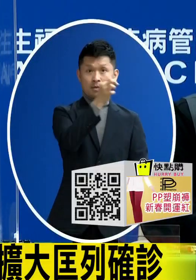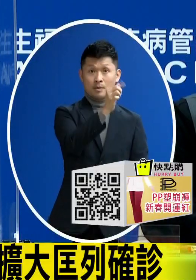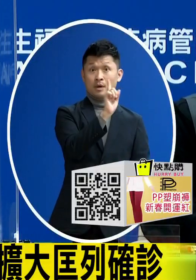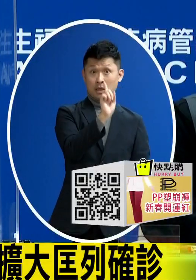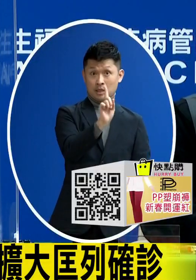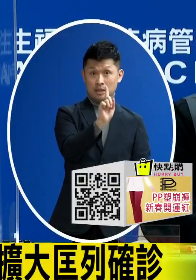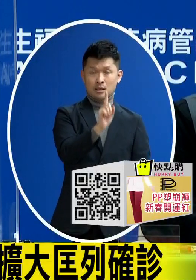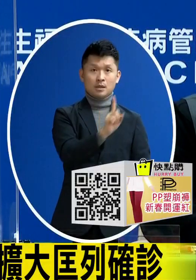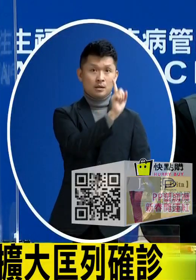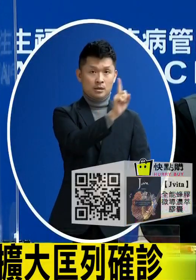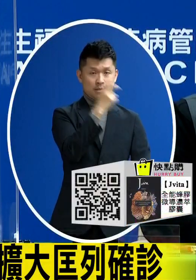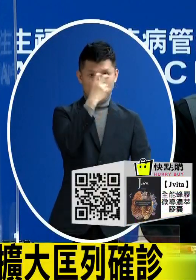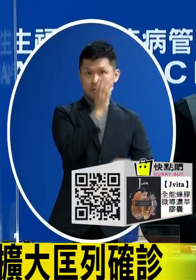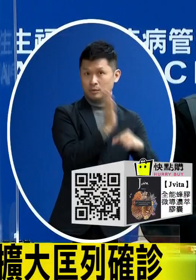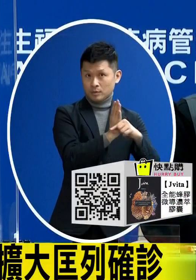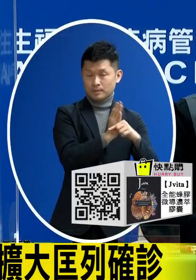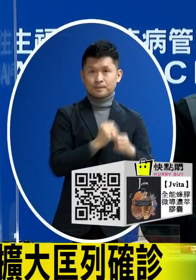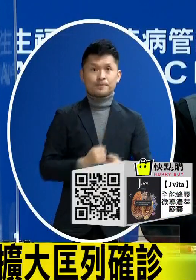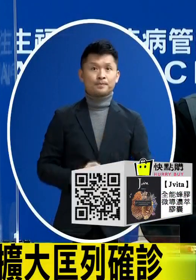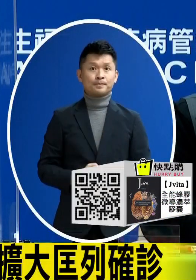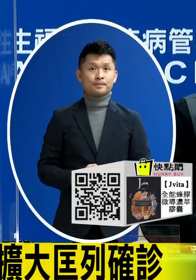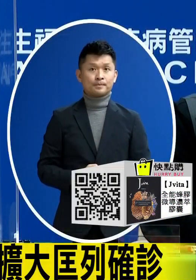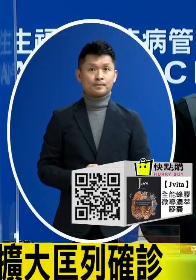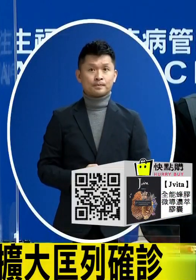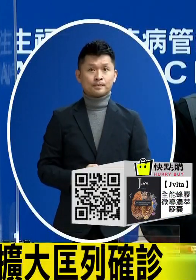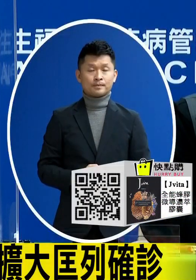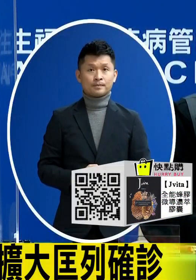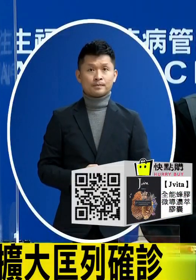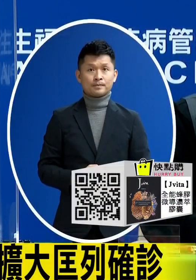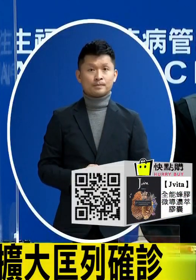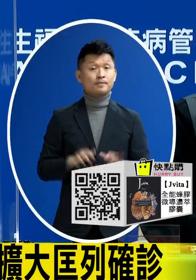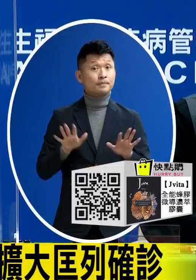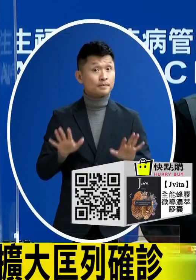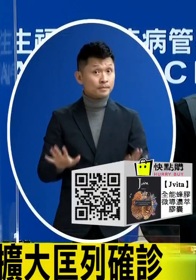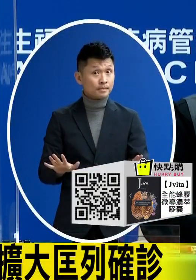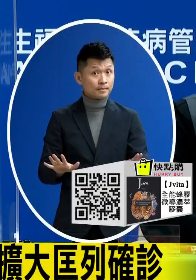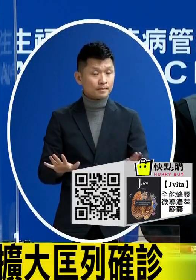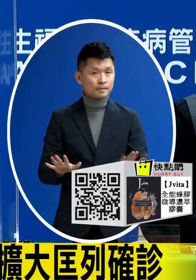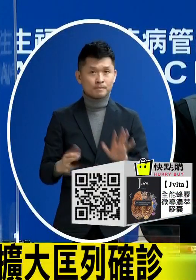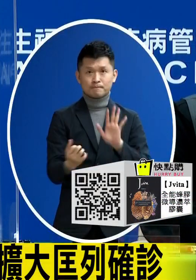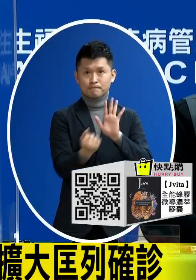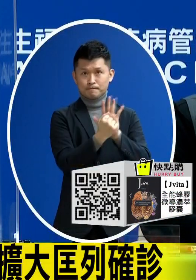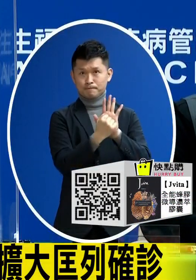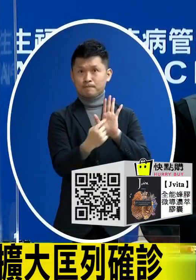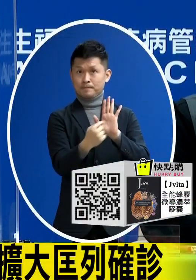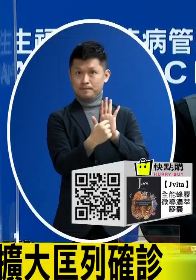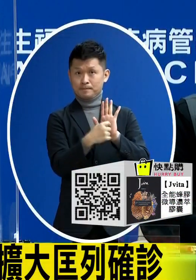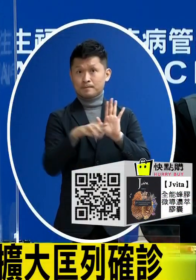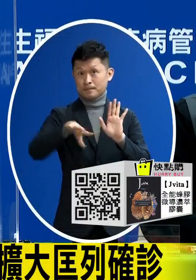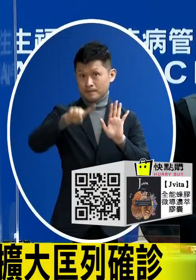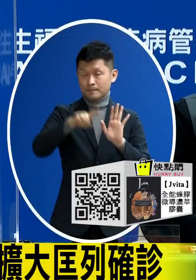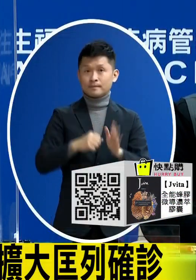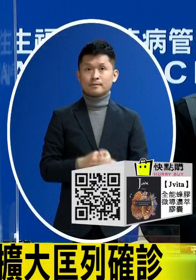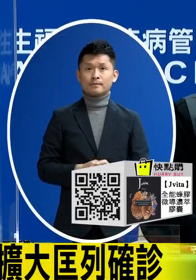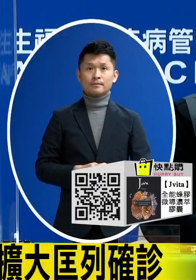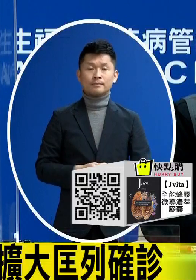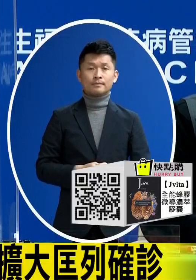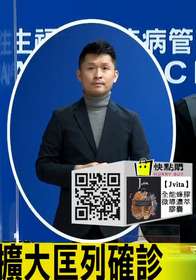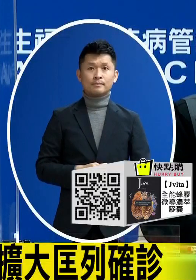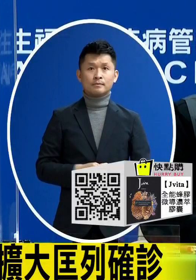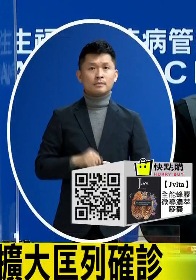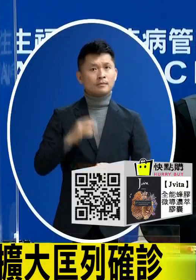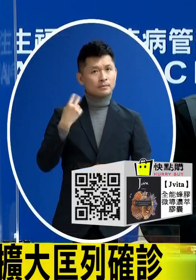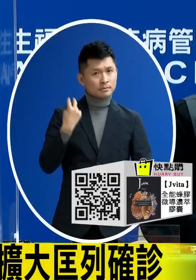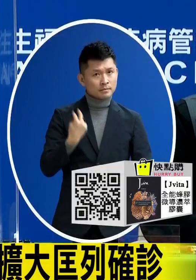在检验中。那这个个案呢，现在目前我们先列在这里，不过还有诸多的一些要